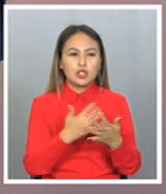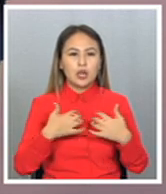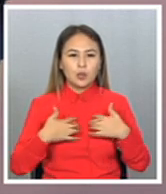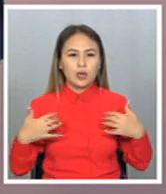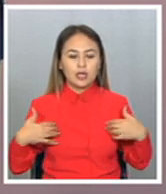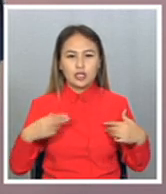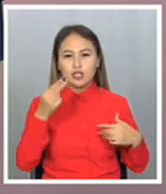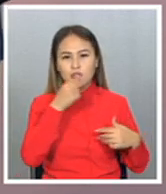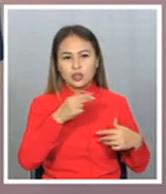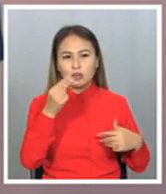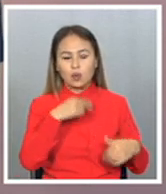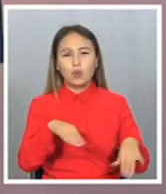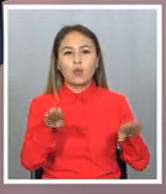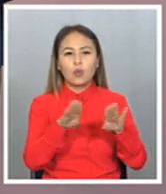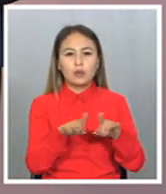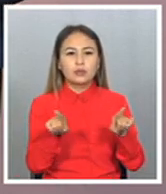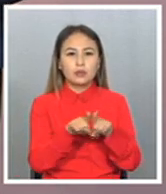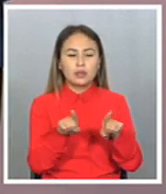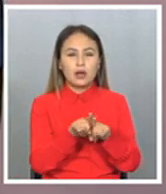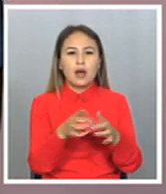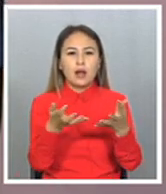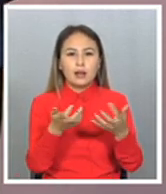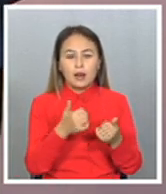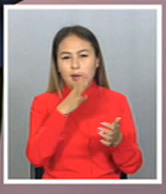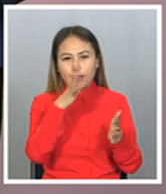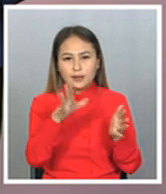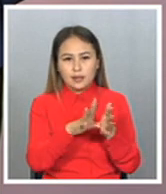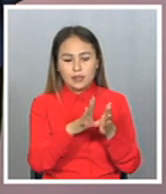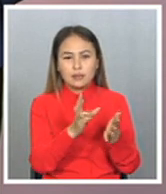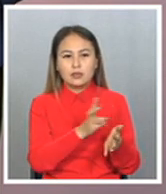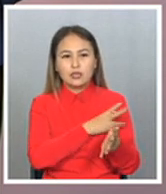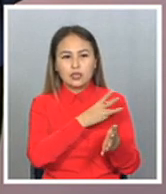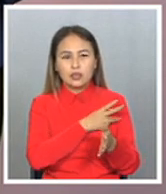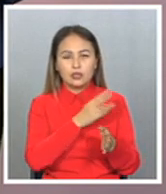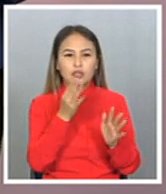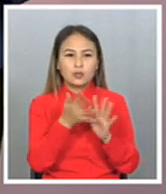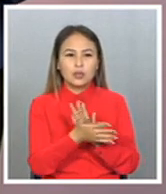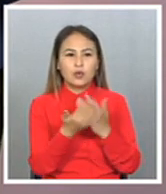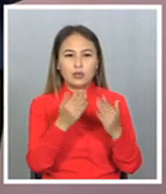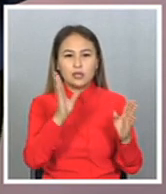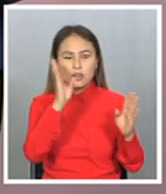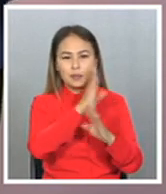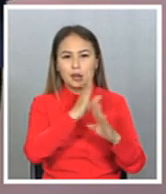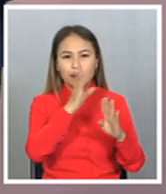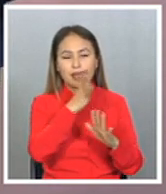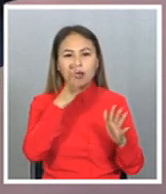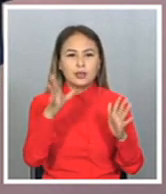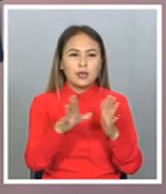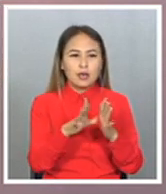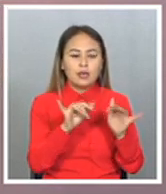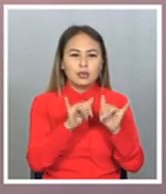жейді. Ол да алған энергиясын тіршілігіне жұмсайды. Табиғаттағы энергияның